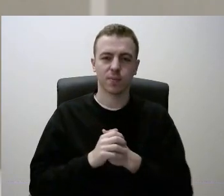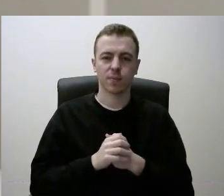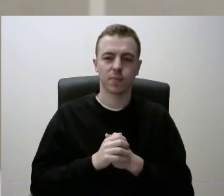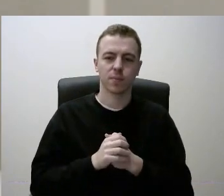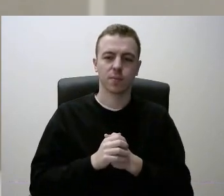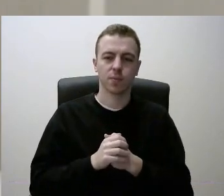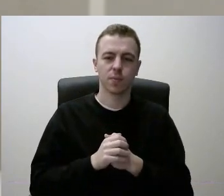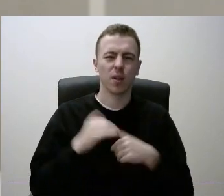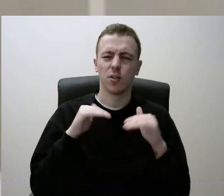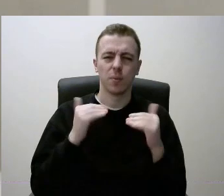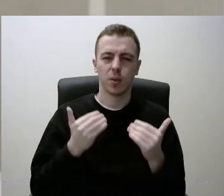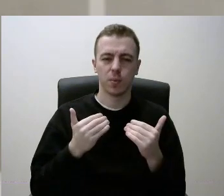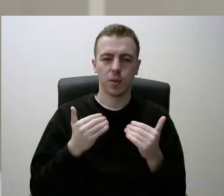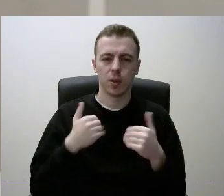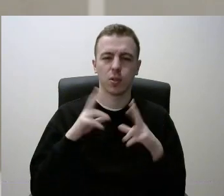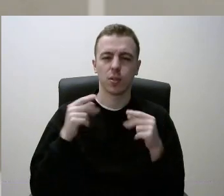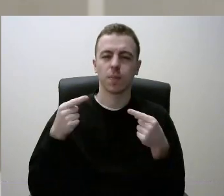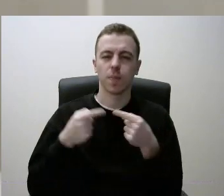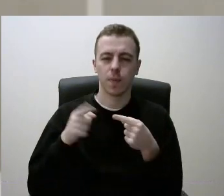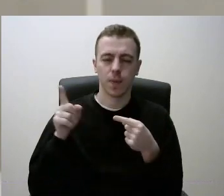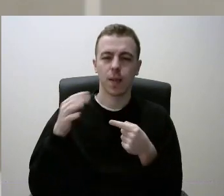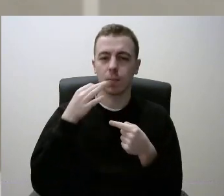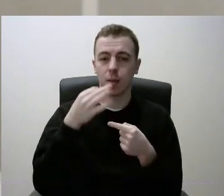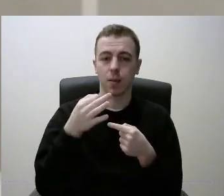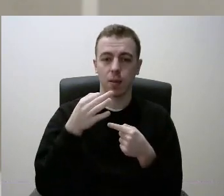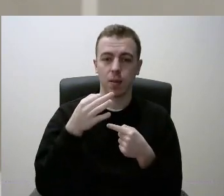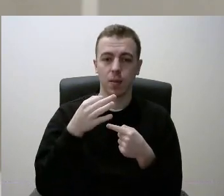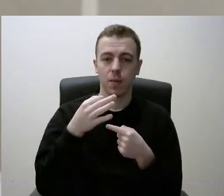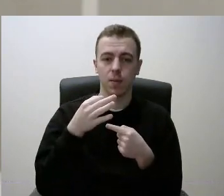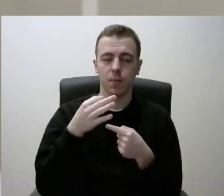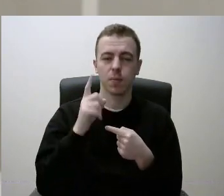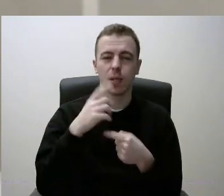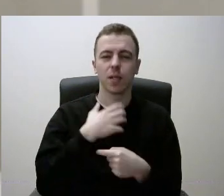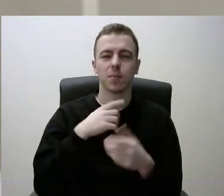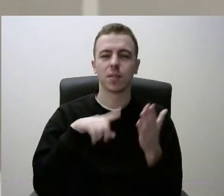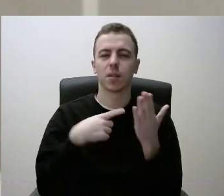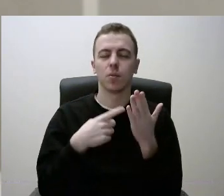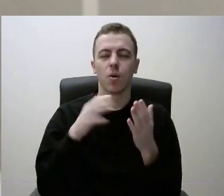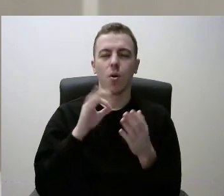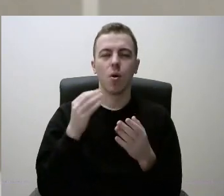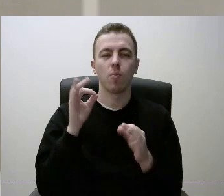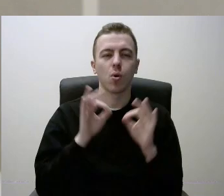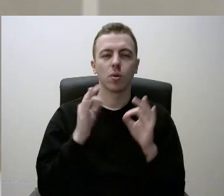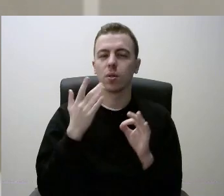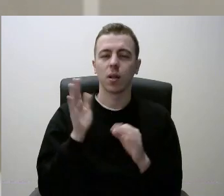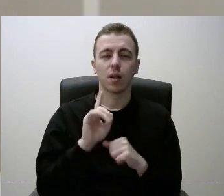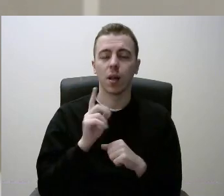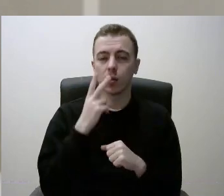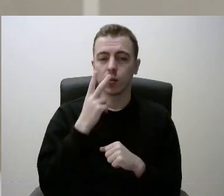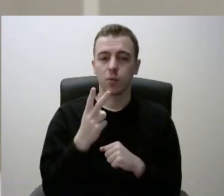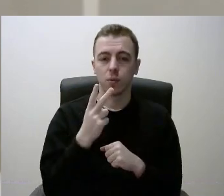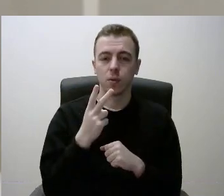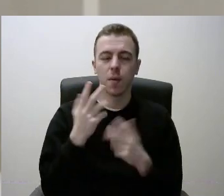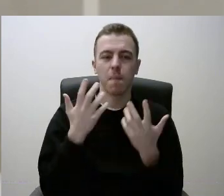Labai trumpos, iš tikrųjų pritarčiau, ką kolega Arvydas sakė. Turbūt esminis klausimas yra ne akcijų dydyje, bet pačiame